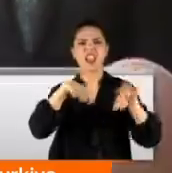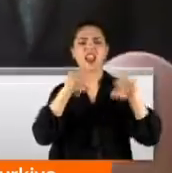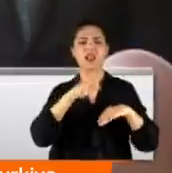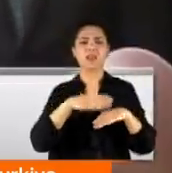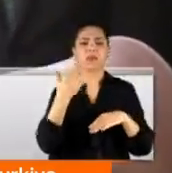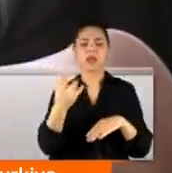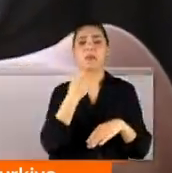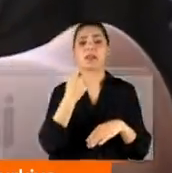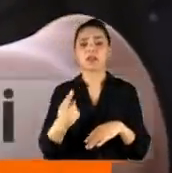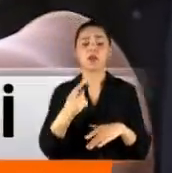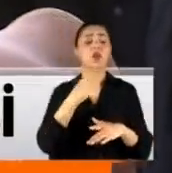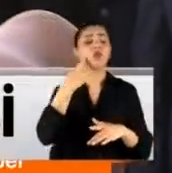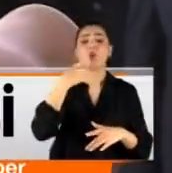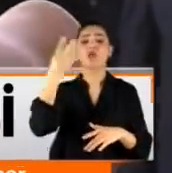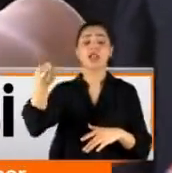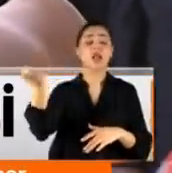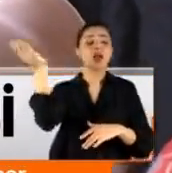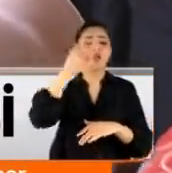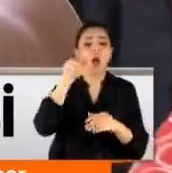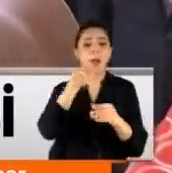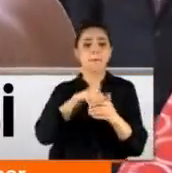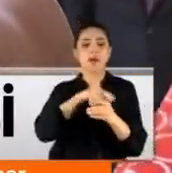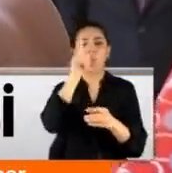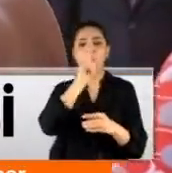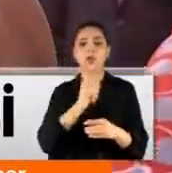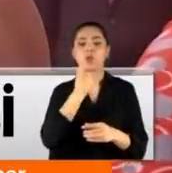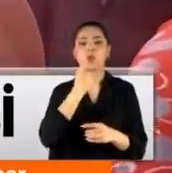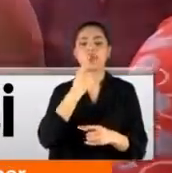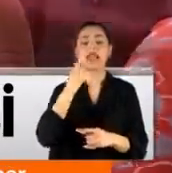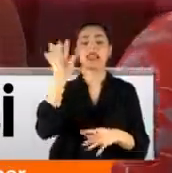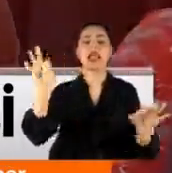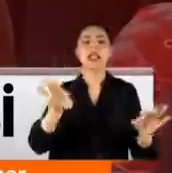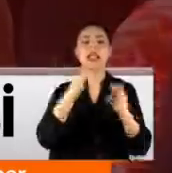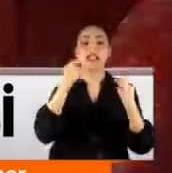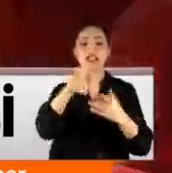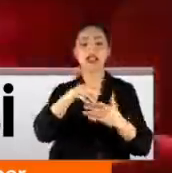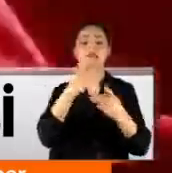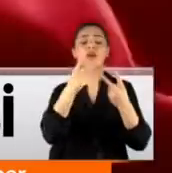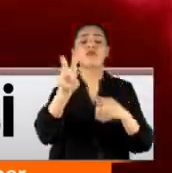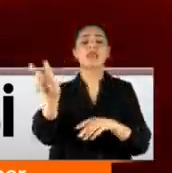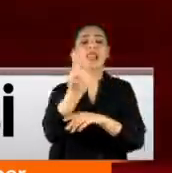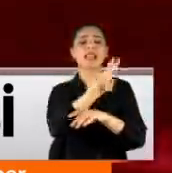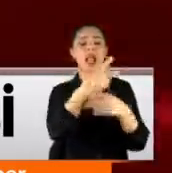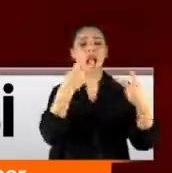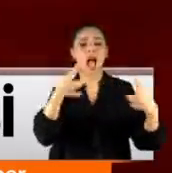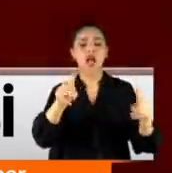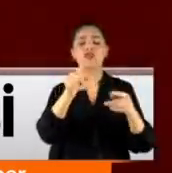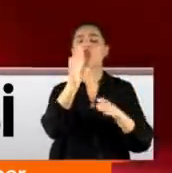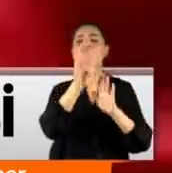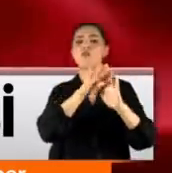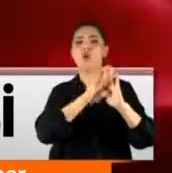yapması. Cumhurbaşkanı daha sonra meclisteki 100. yılında İstiklal Marşı sergisi açılış programına katıldı.